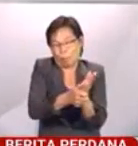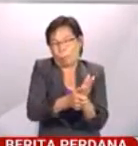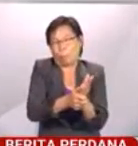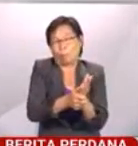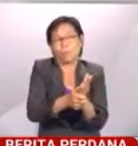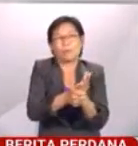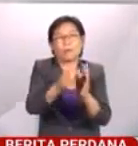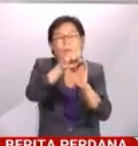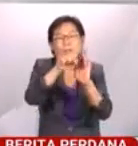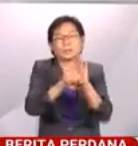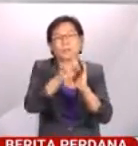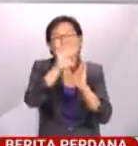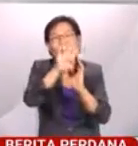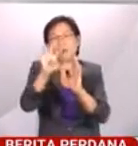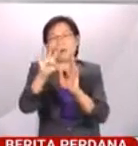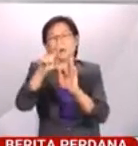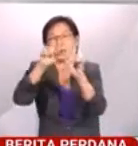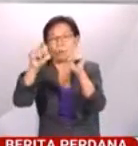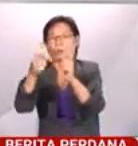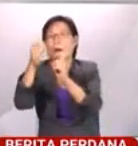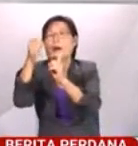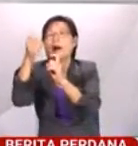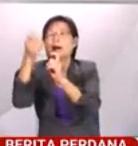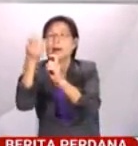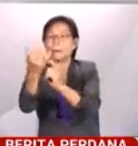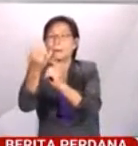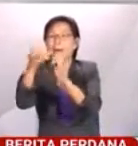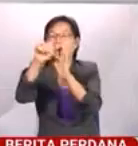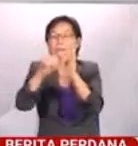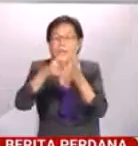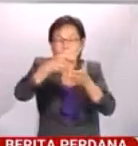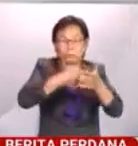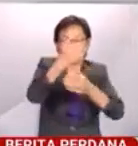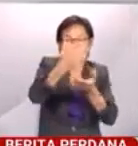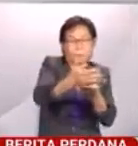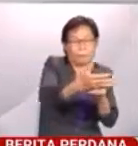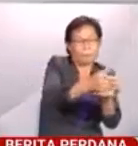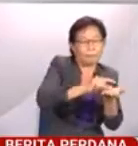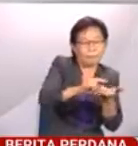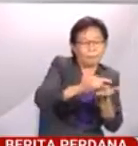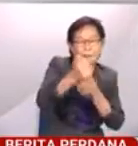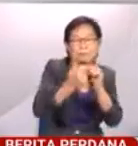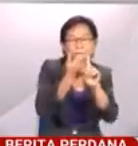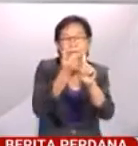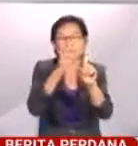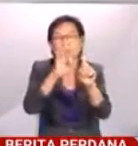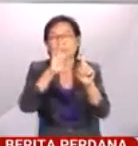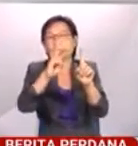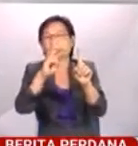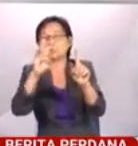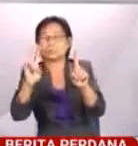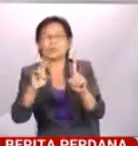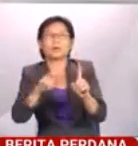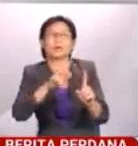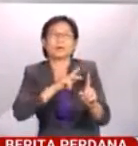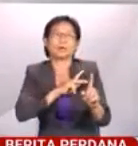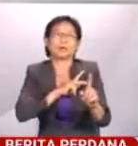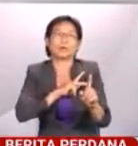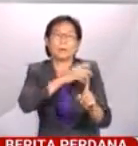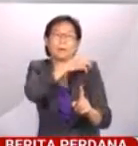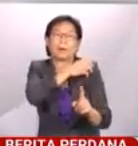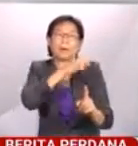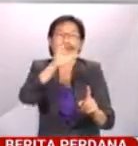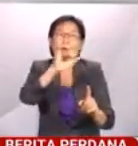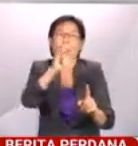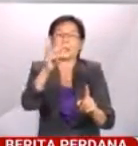subsection 44-6 Akta Cukai Pendapatan 1967. Ketua Pegawai YKN Datin